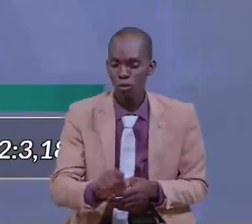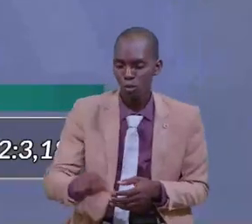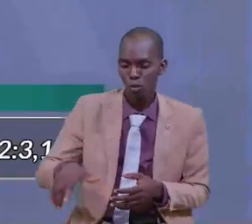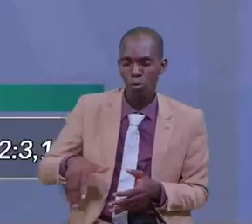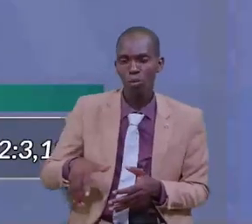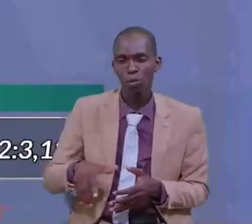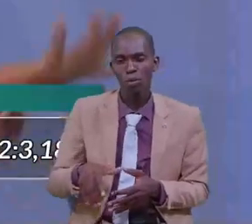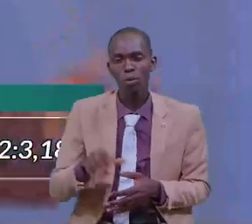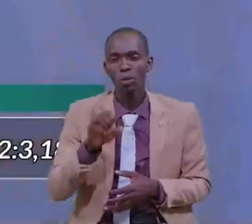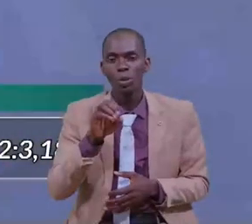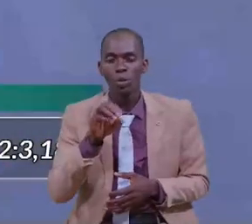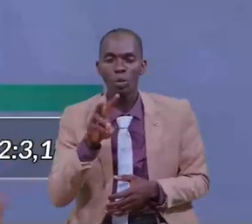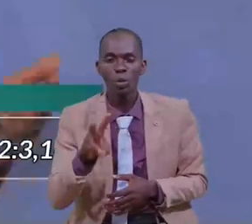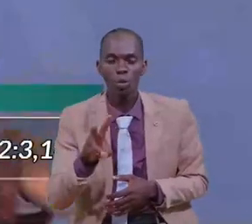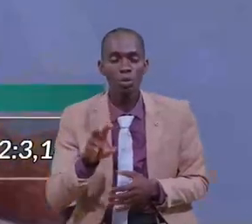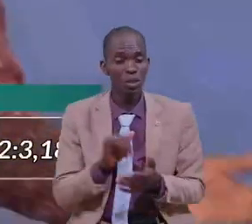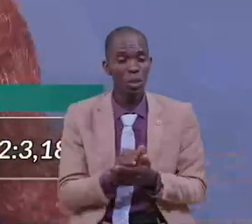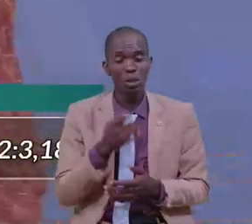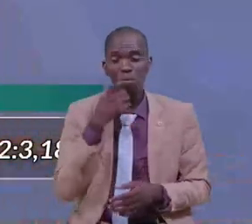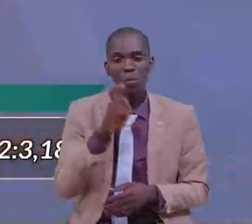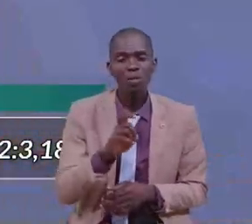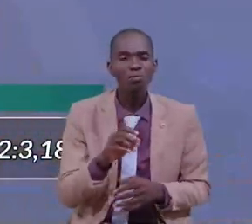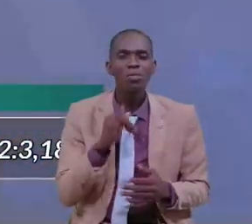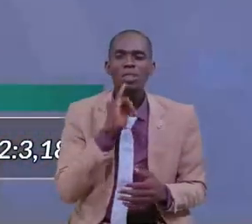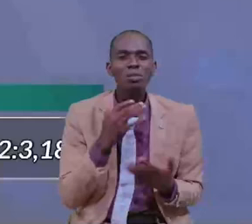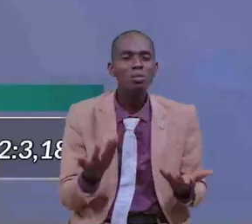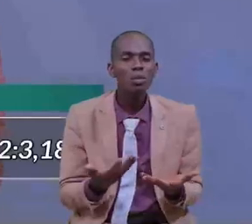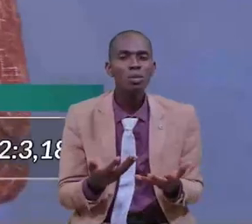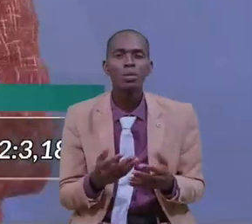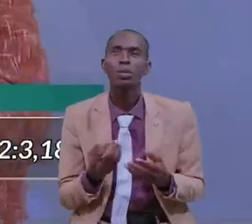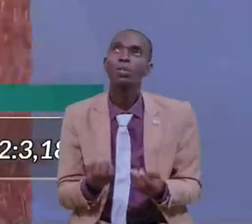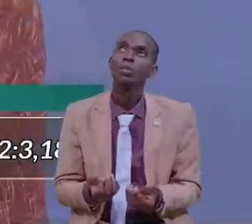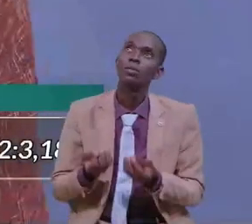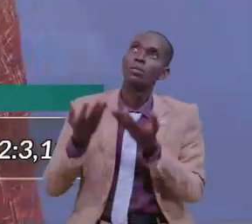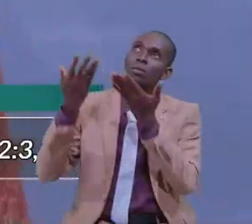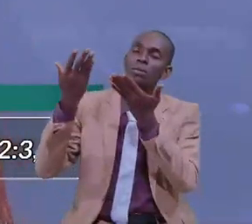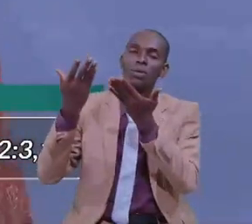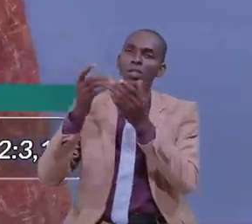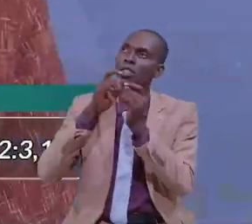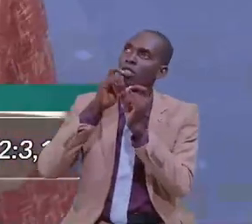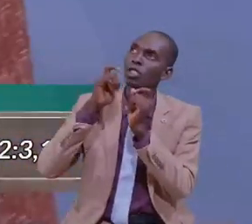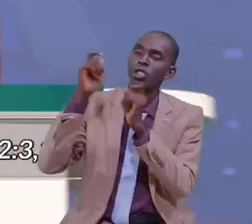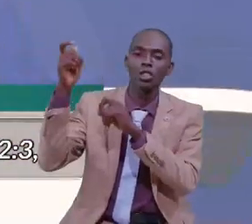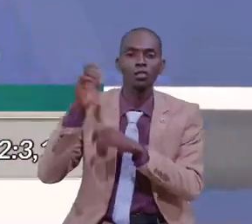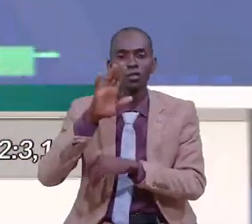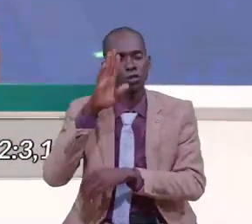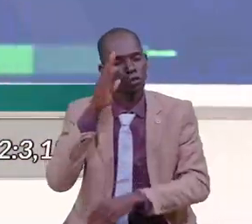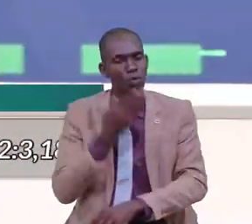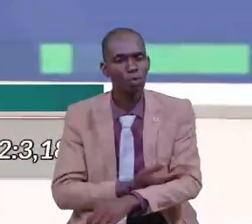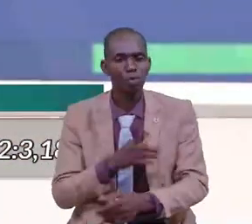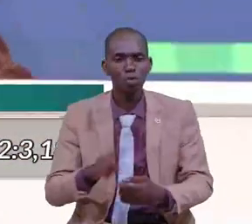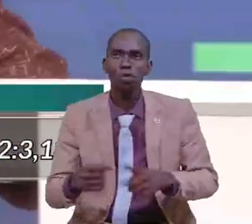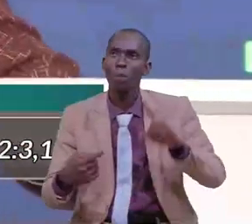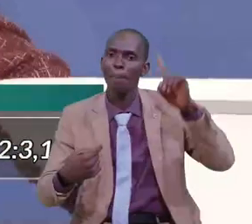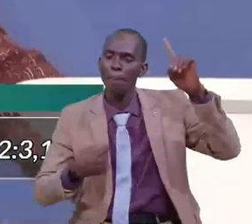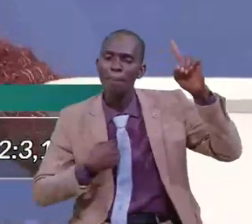Le commandement donne. Le commandement est offre-le à moi. Et